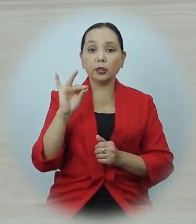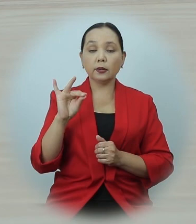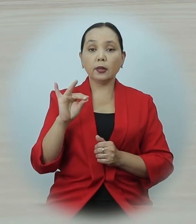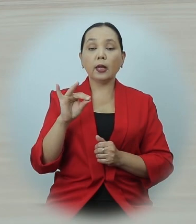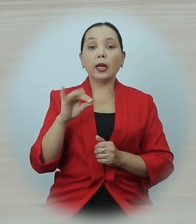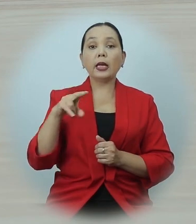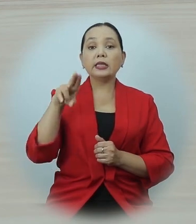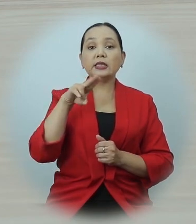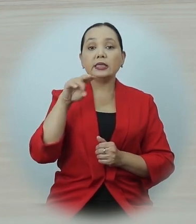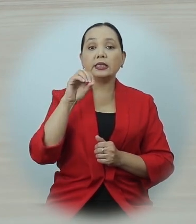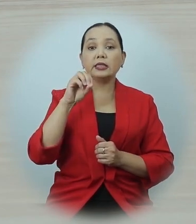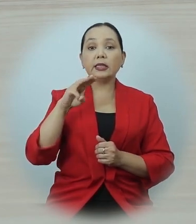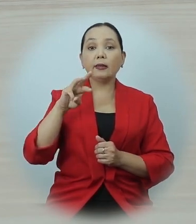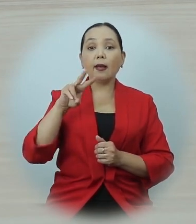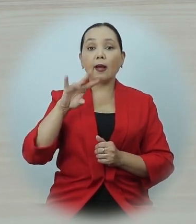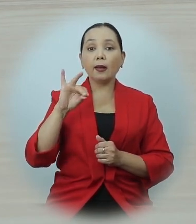и детали